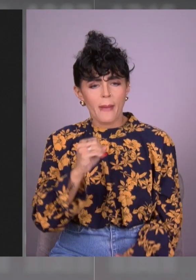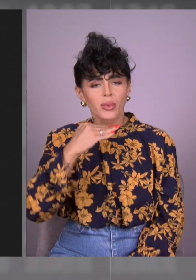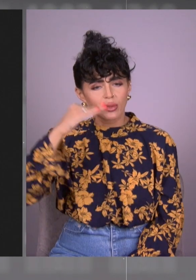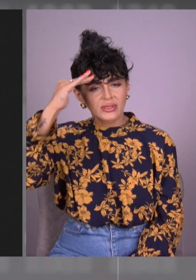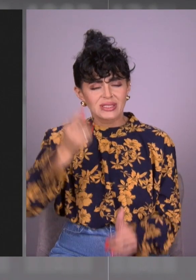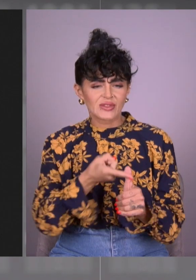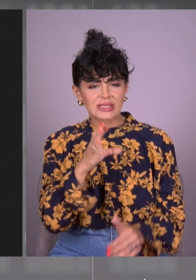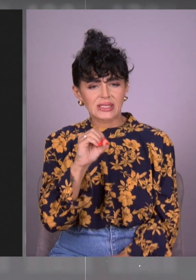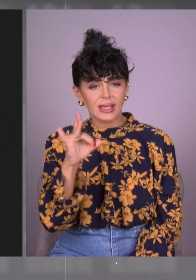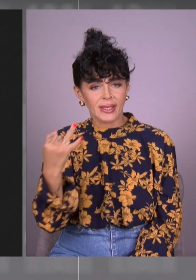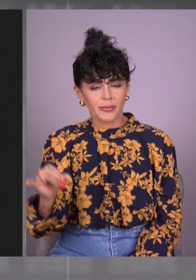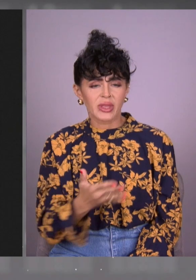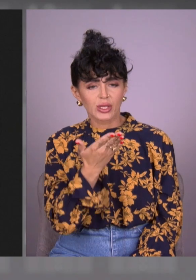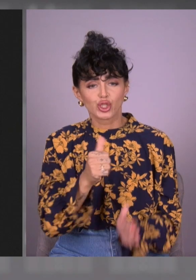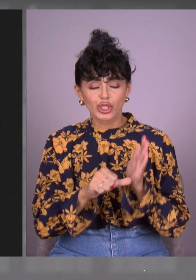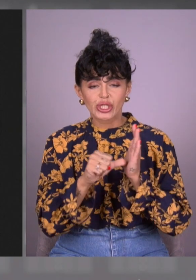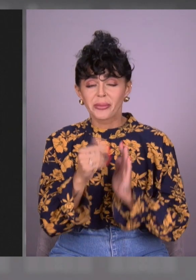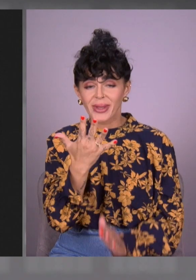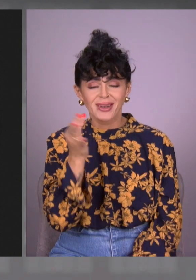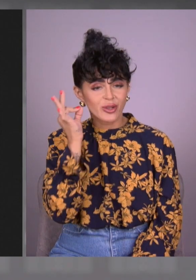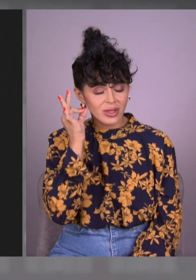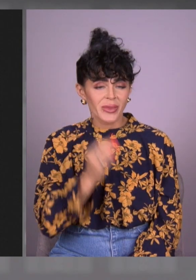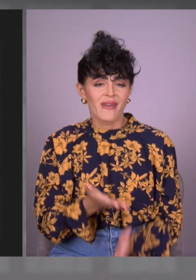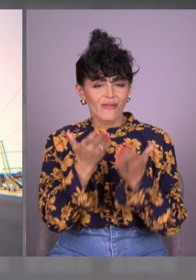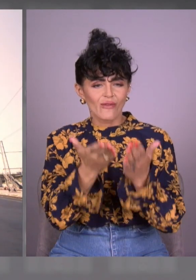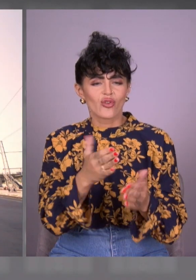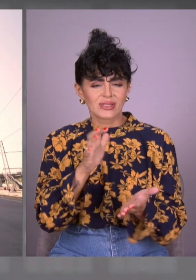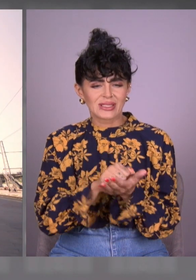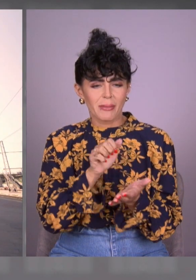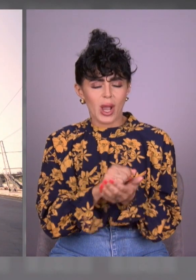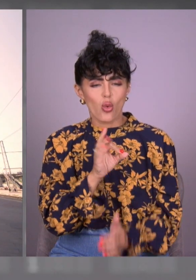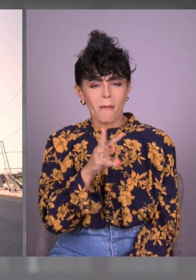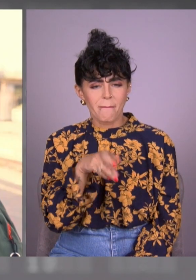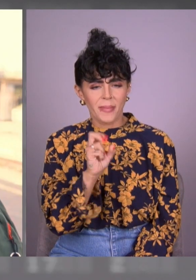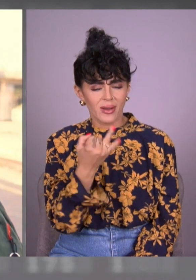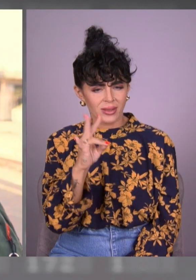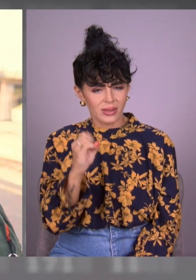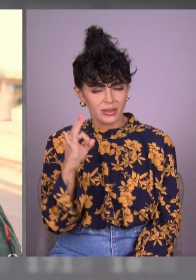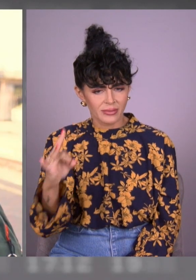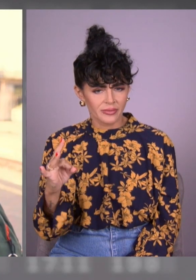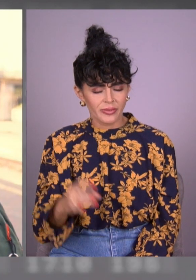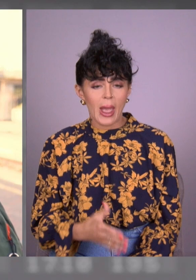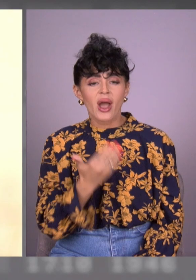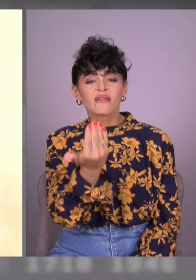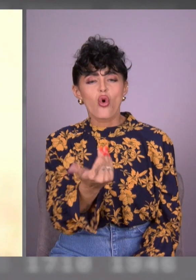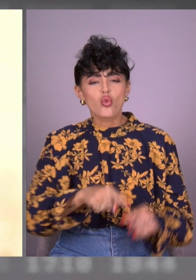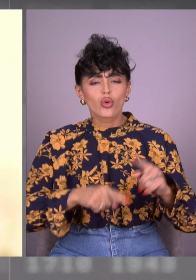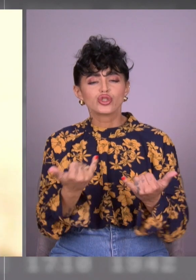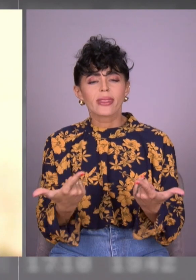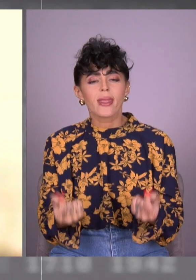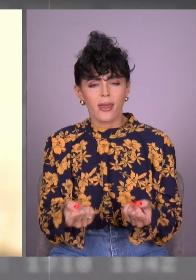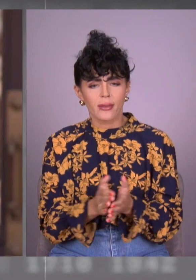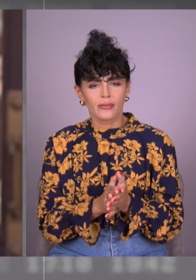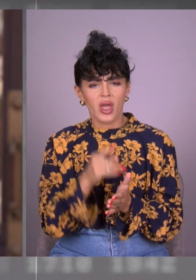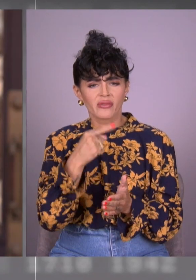звати Сергій. Йому 65 років і він комбайнер. Де зараз ваші батьки? Сьогодні вони, в них якісь